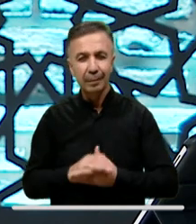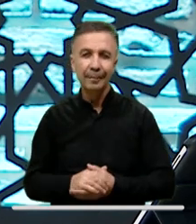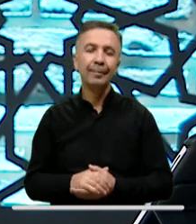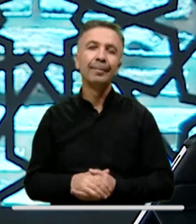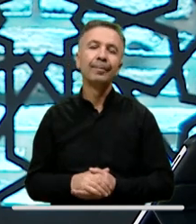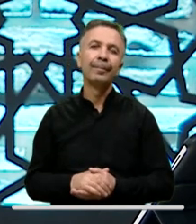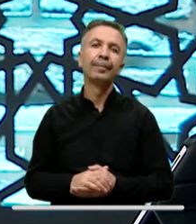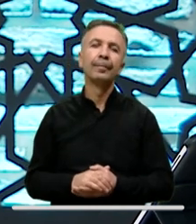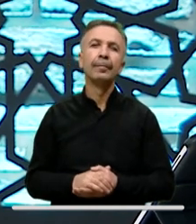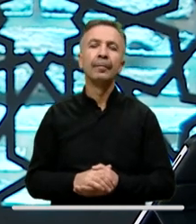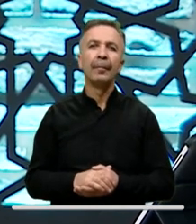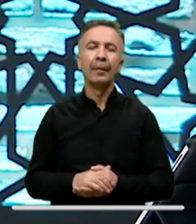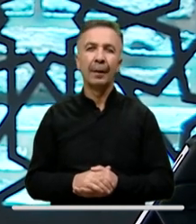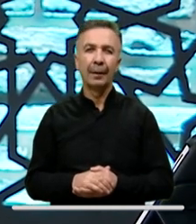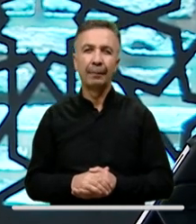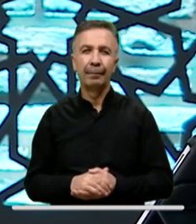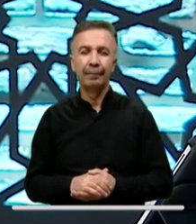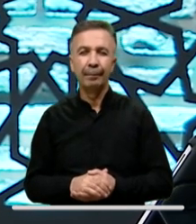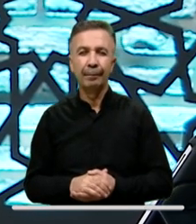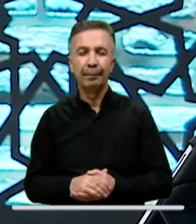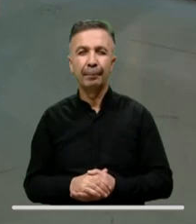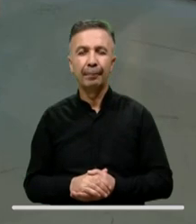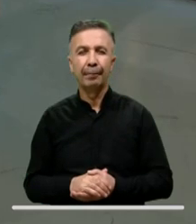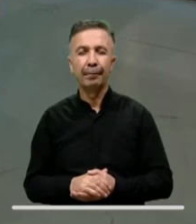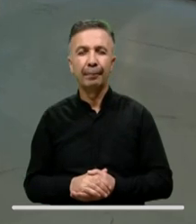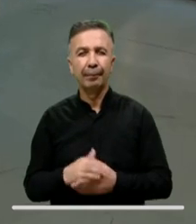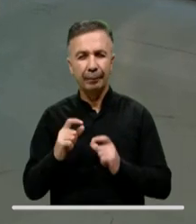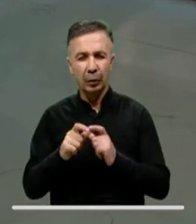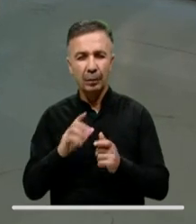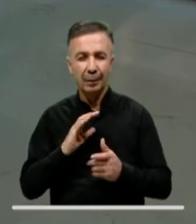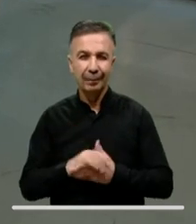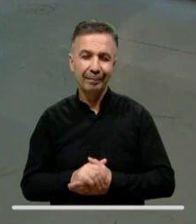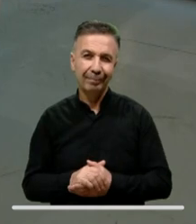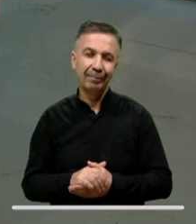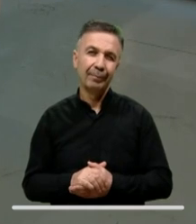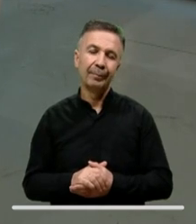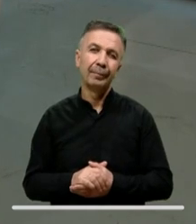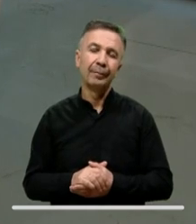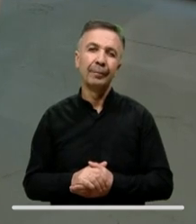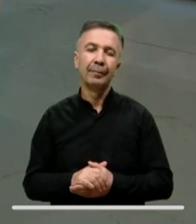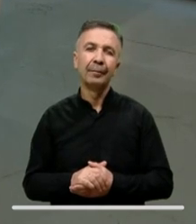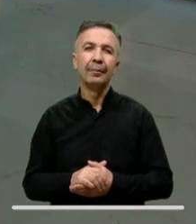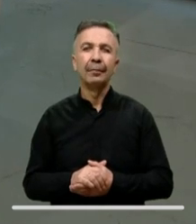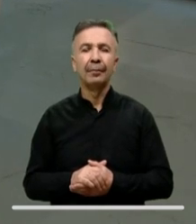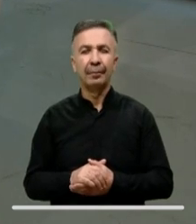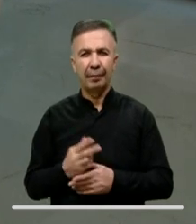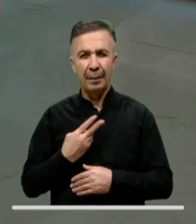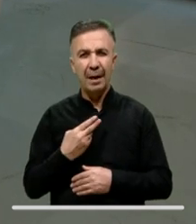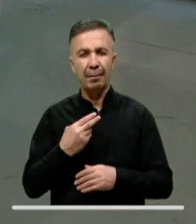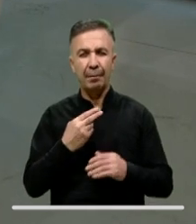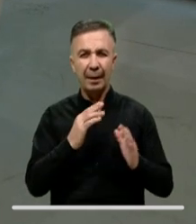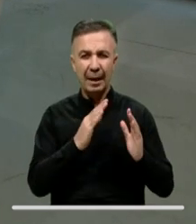Allah razı olsun. Hocam ben Kahramanmaraş'tan arıyorum. Bir sorum olacak da. Buyursunlar efendim. Şimdi benim evim